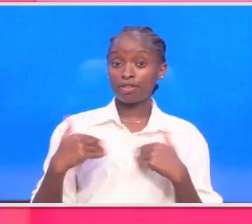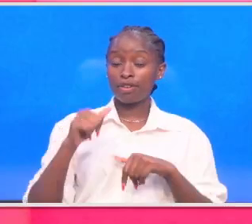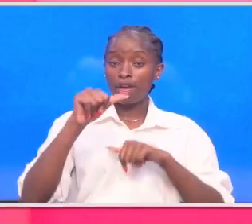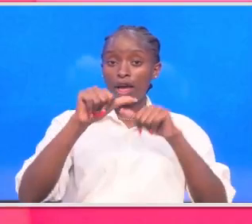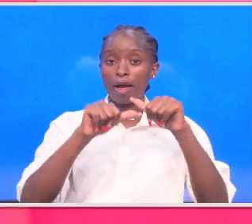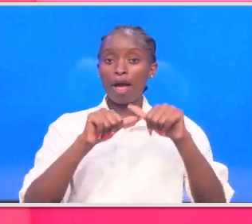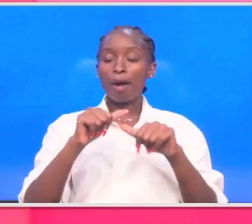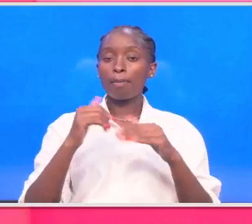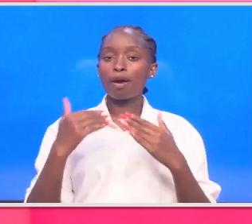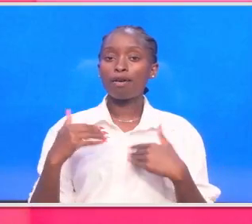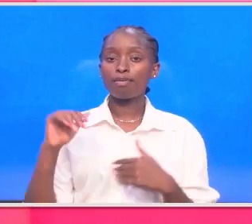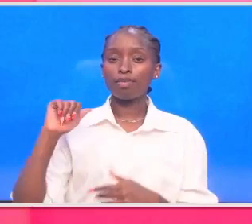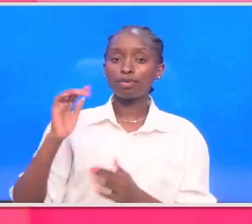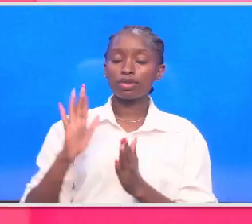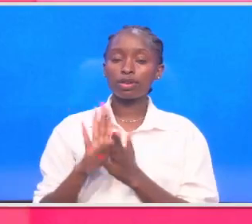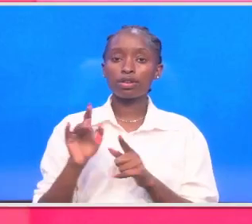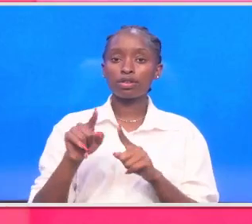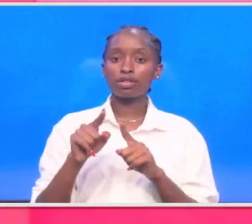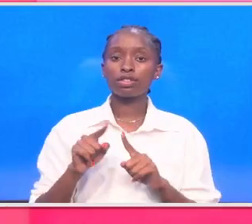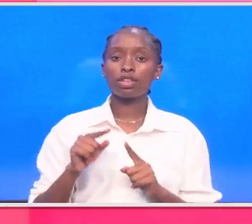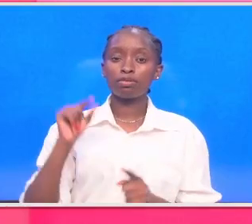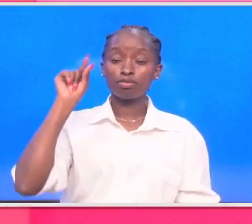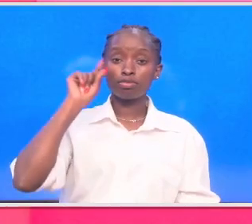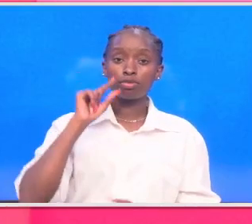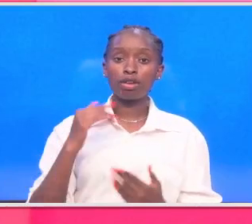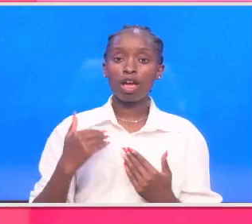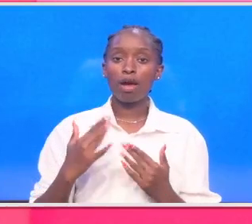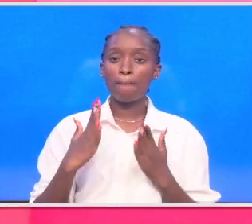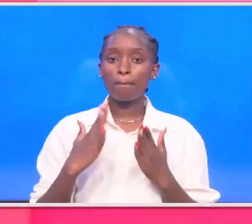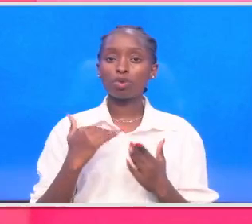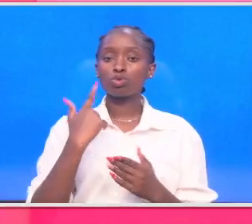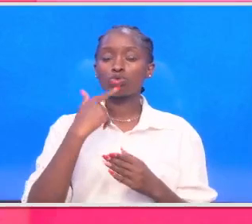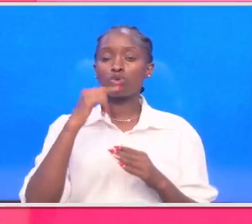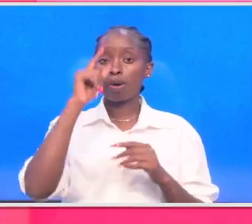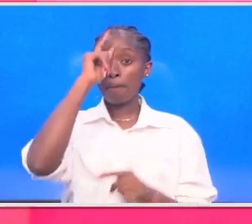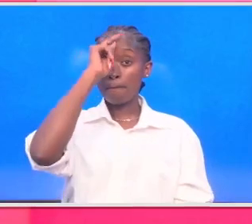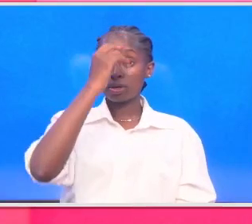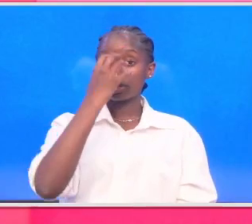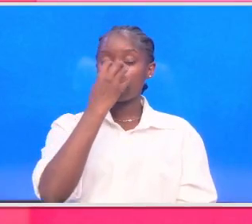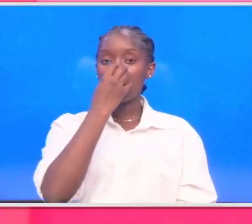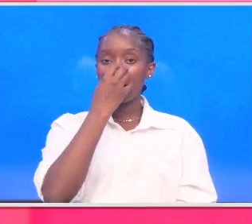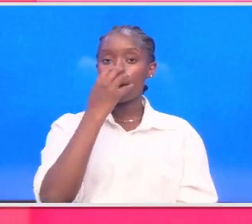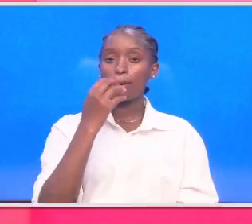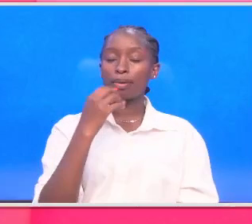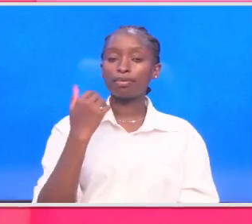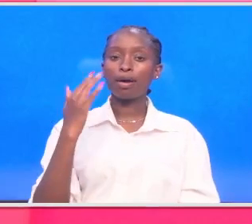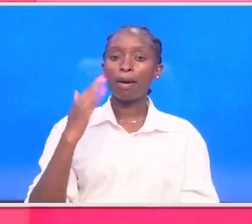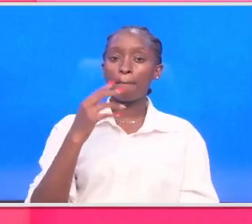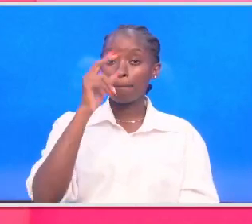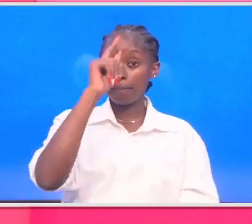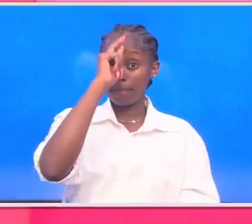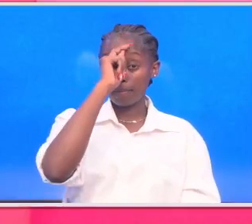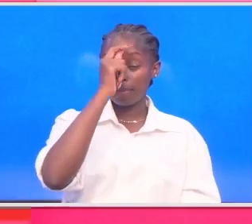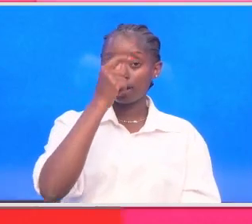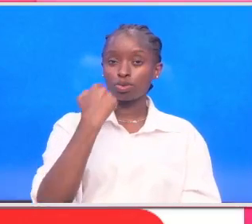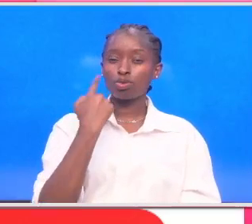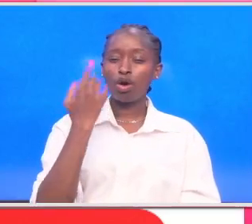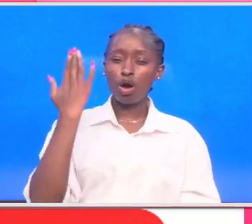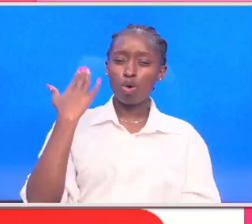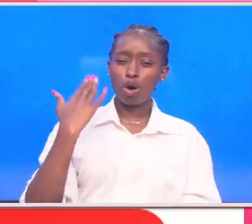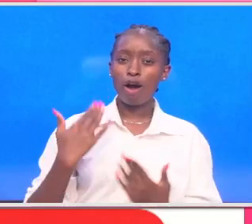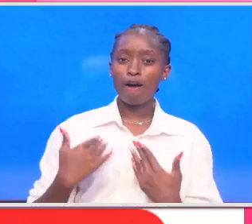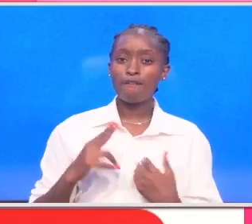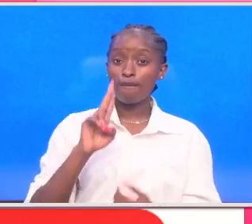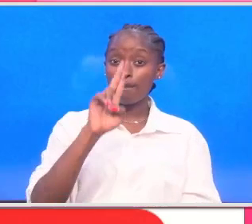jinsi inavyoendelea humu nchini Kenya, ambapo aliyekuwa Rais Uhuru Kenyatta Jumapili aliungana na kiongozi wa Wiper Kalonzo Musyoka